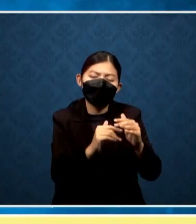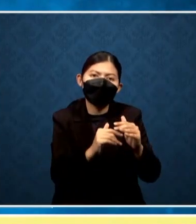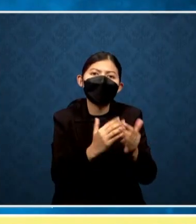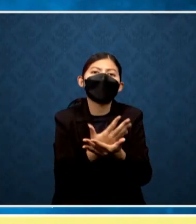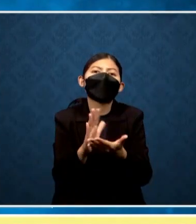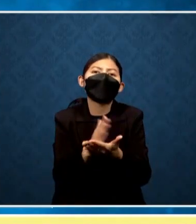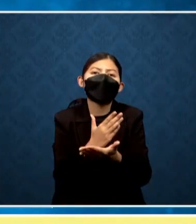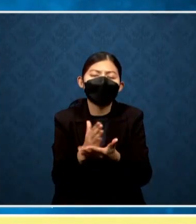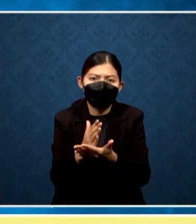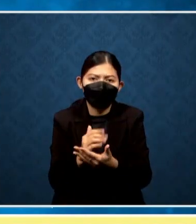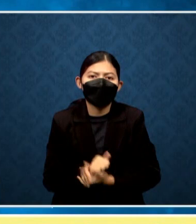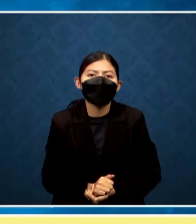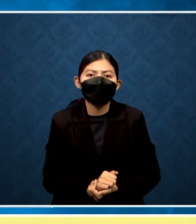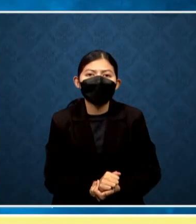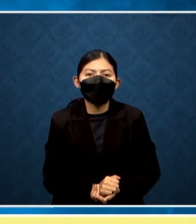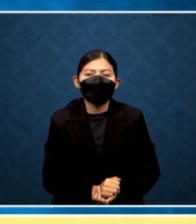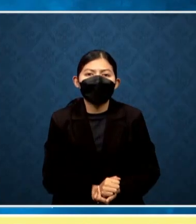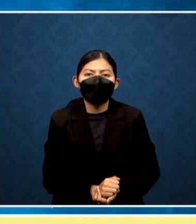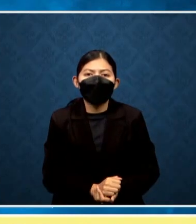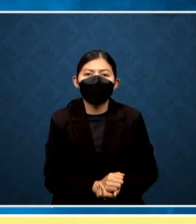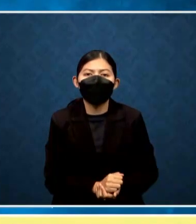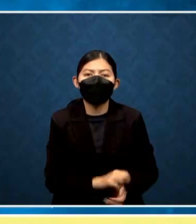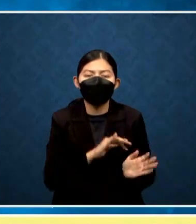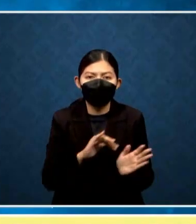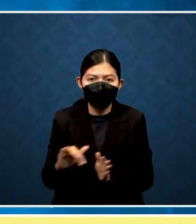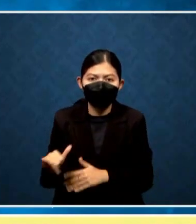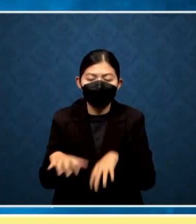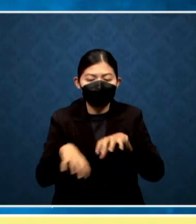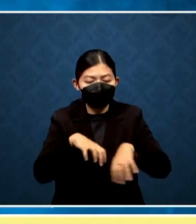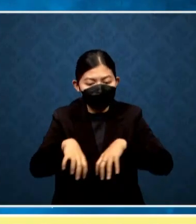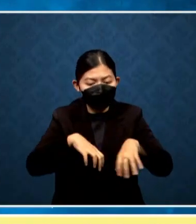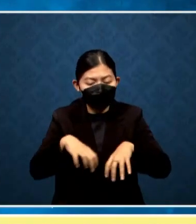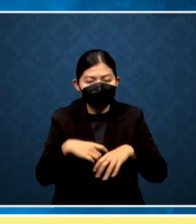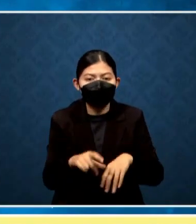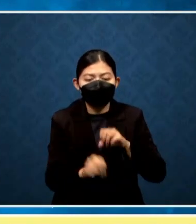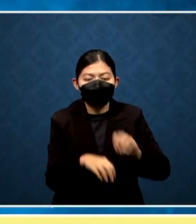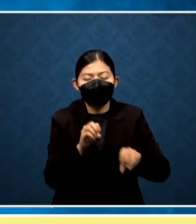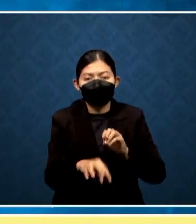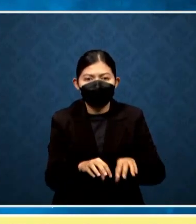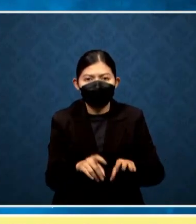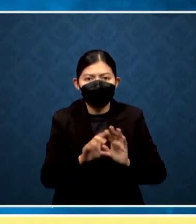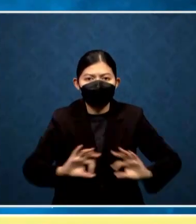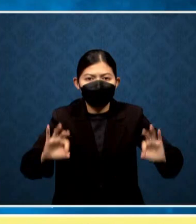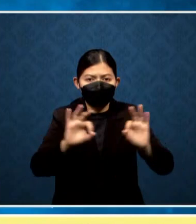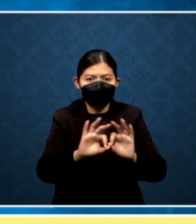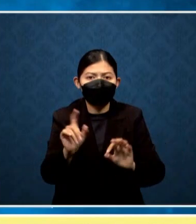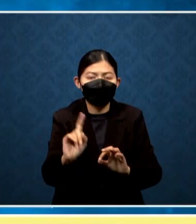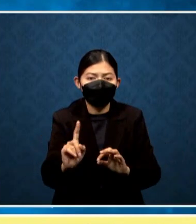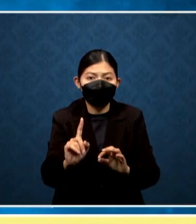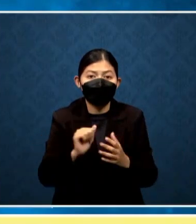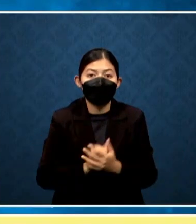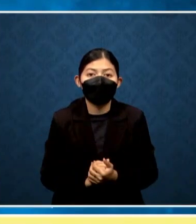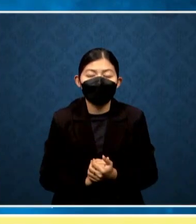็บนอกจากนั้นในการจัดการขยะที่ปลายทาง ที่สำคัญอีปการหนึก็คือ